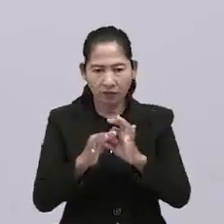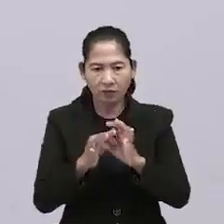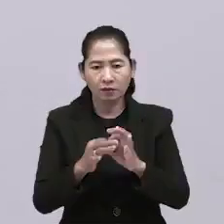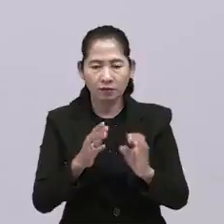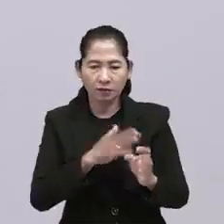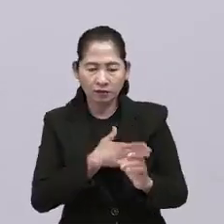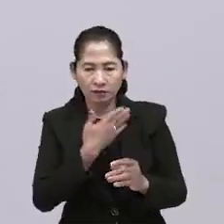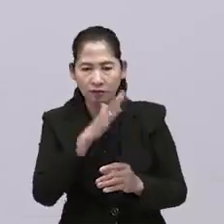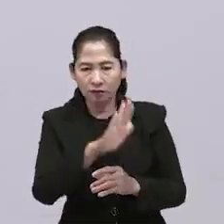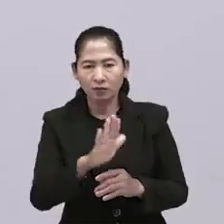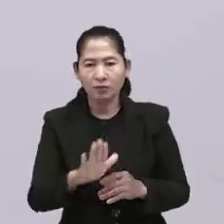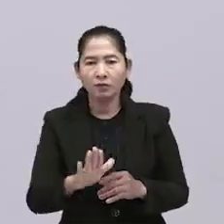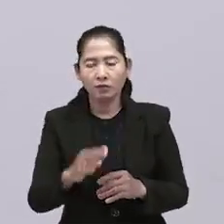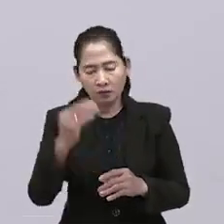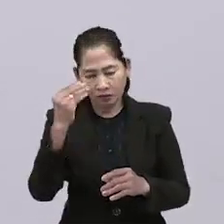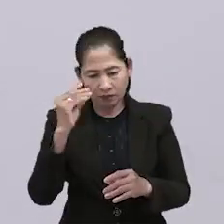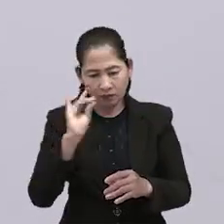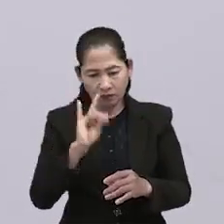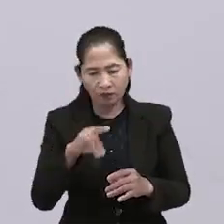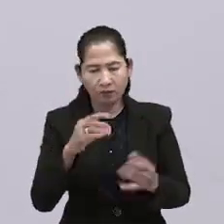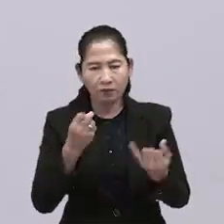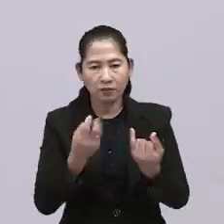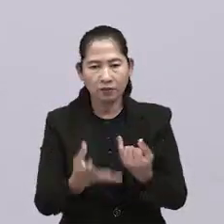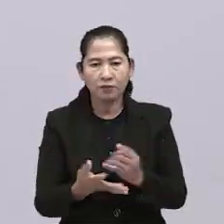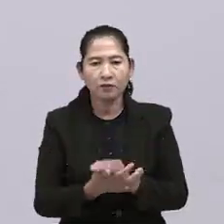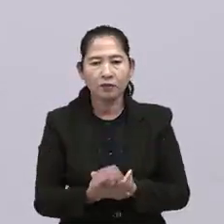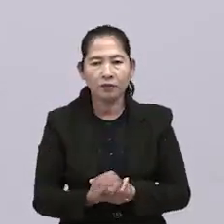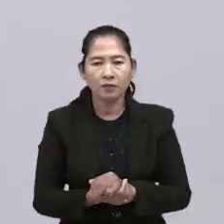នោចេតនារបស់កូនផ្ទាល់ចំពោះសត្វឯកូនចិញ្ចឹម